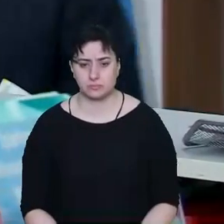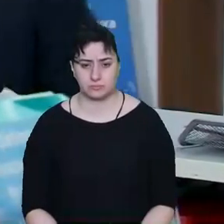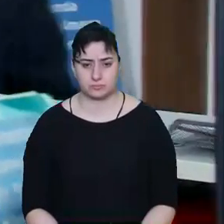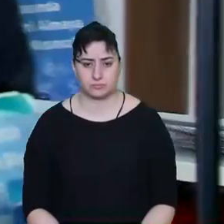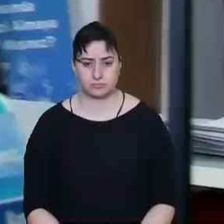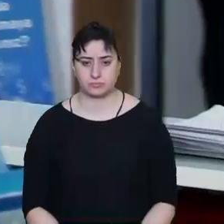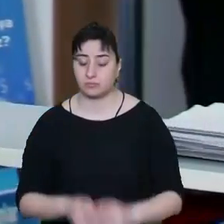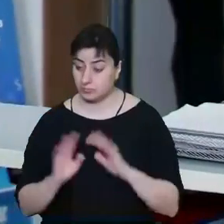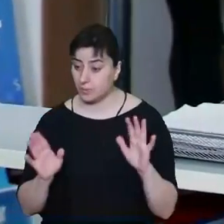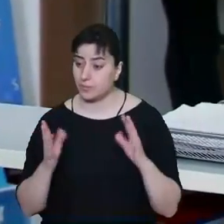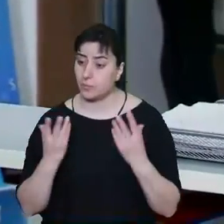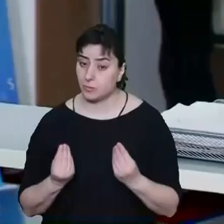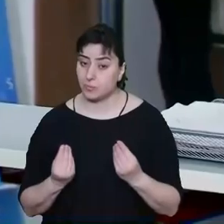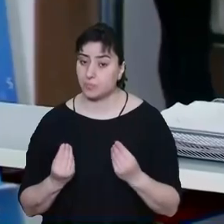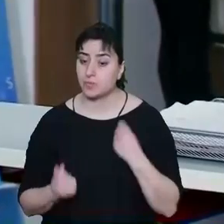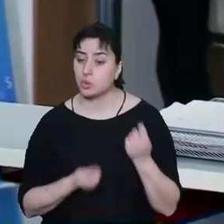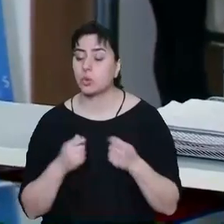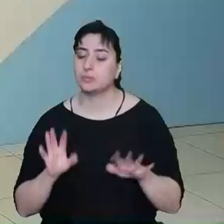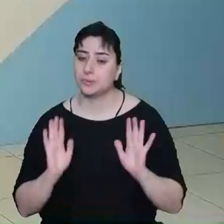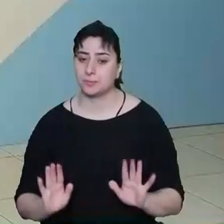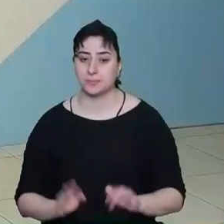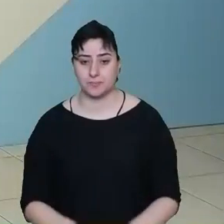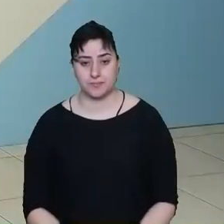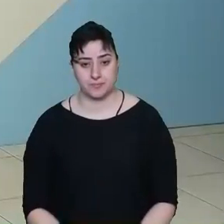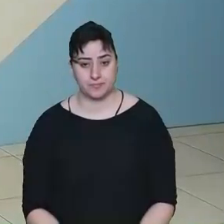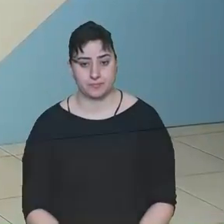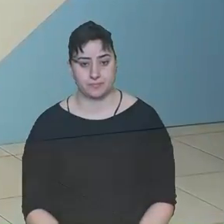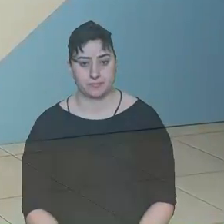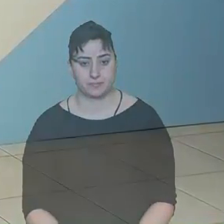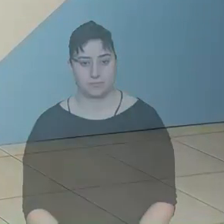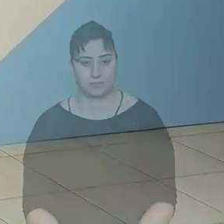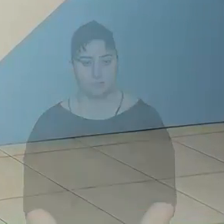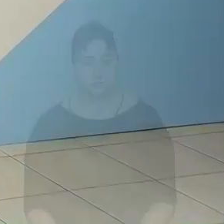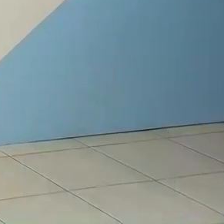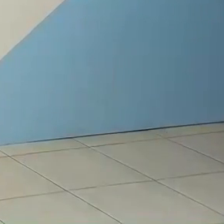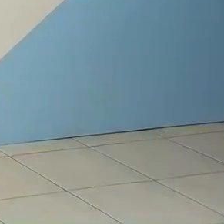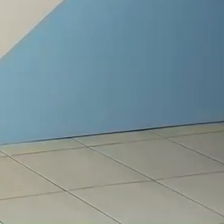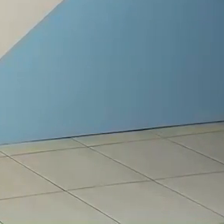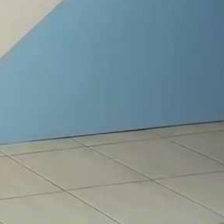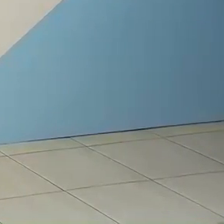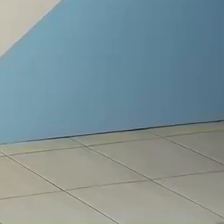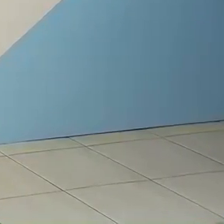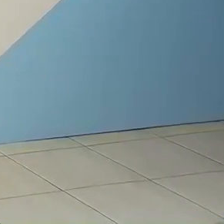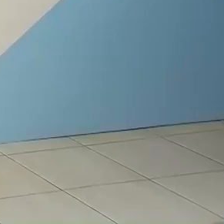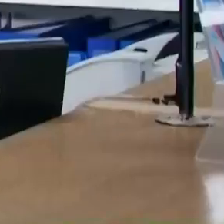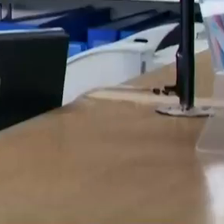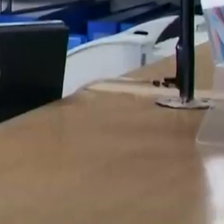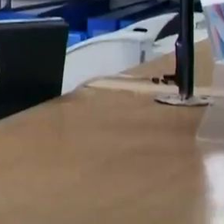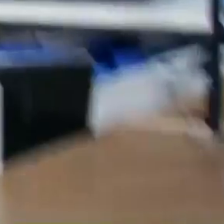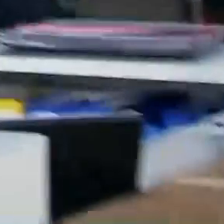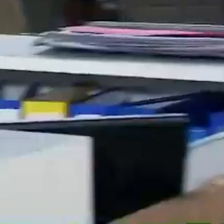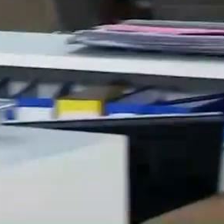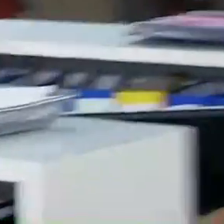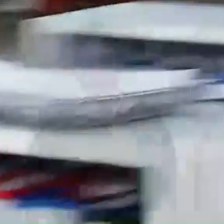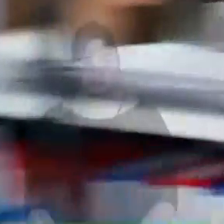Oturalım. Tamam. Tamam hayatım. Uğraşmayacağım. Yerine geçiyormuş gibi yapıp Tuba'yı kandırarak soluğu Nurhan'ın yanında aldı.